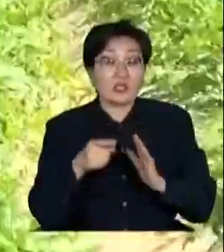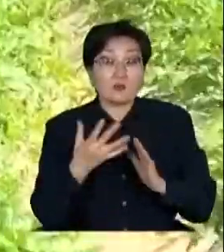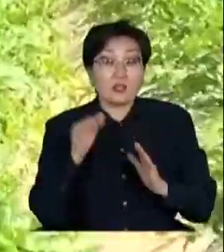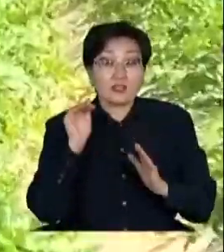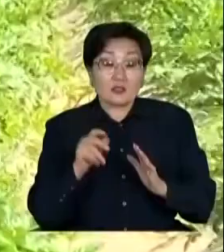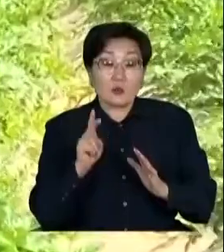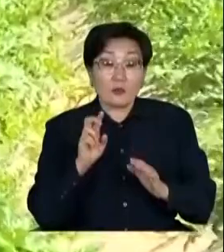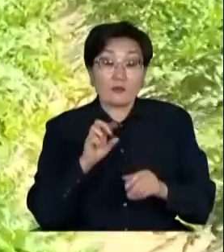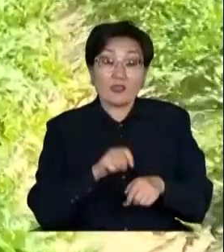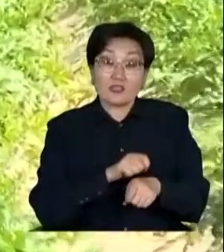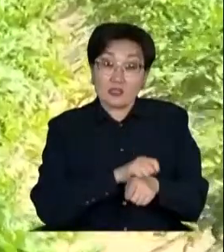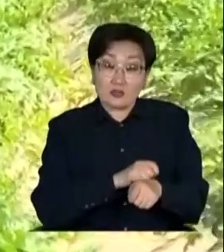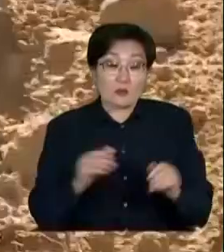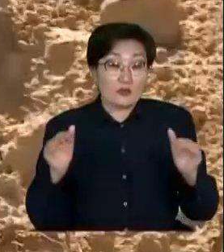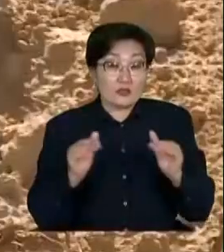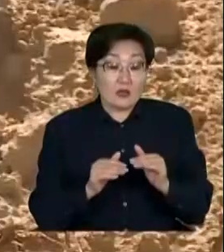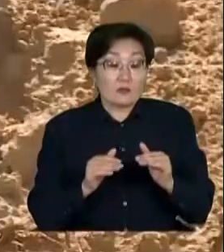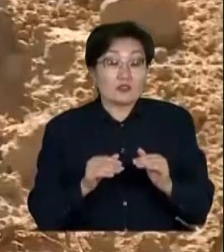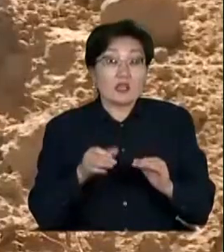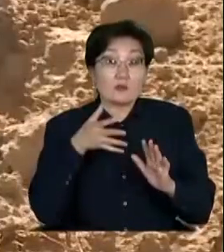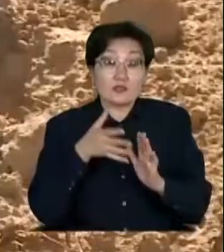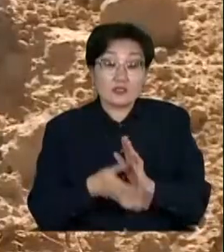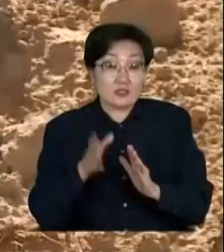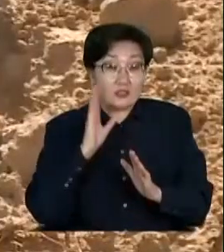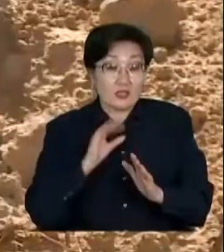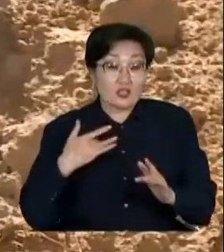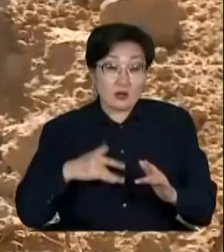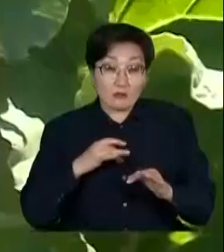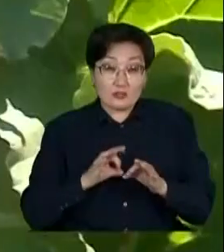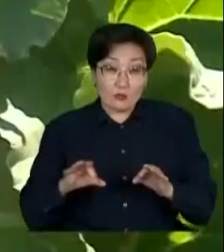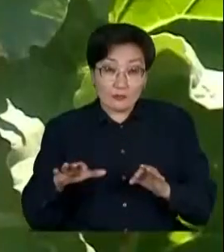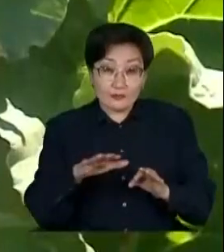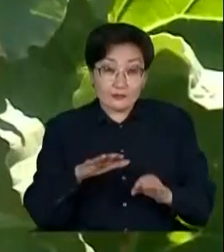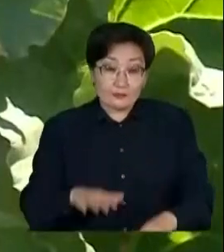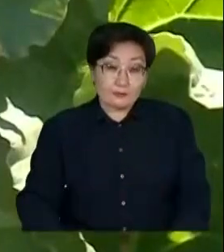тысячи кубометров. Меньше всех аграрии потратили в Жамбылской области.